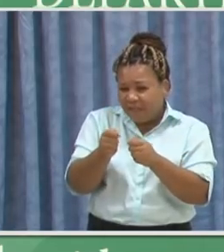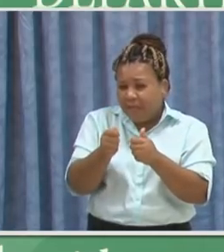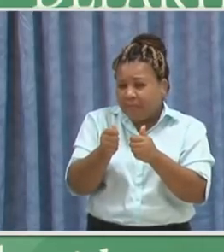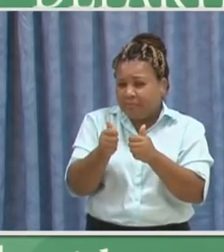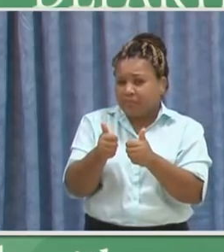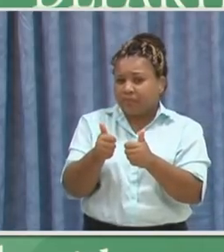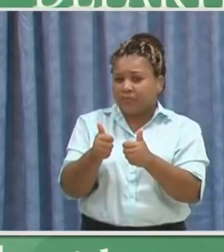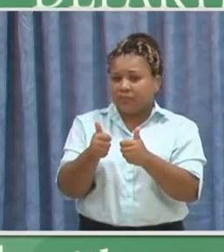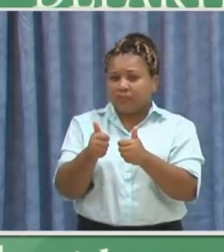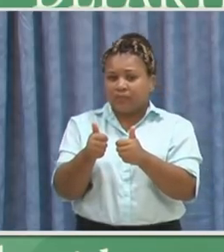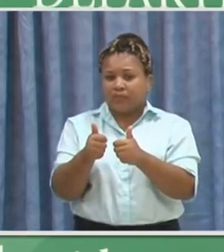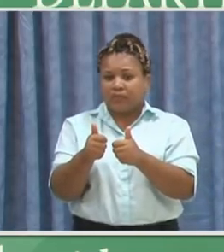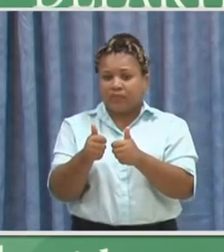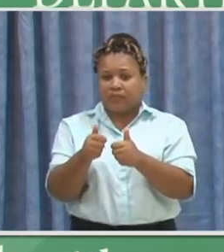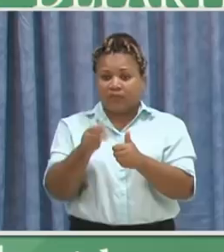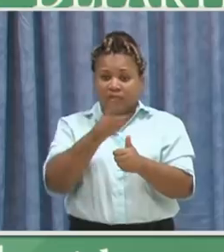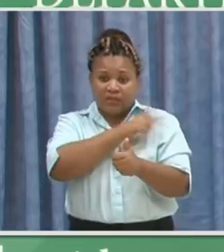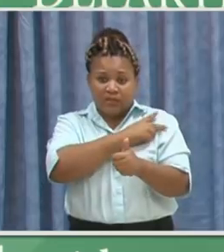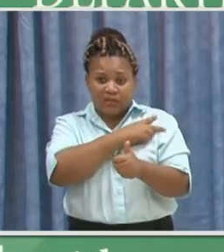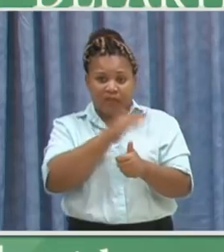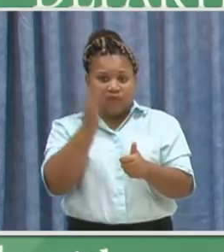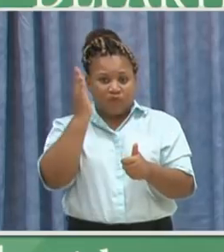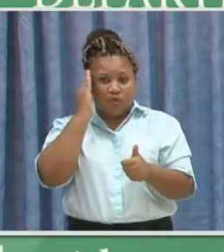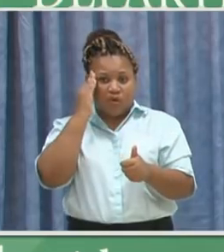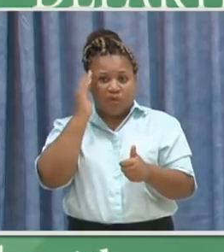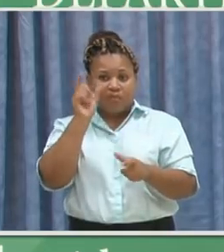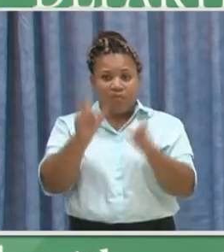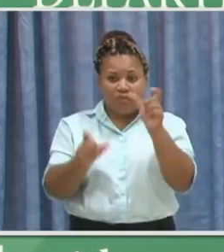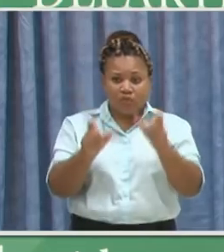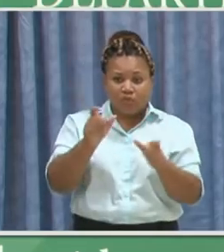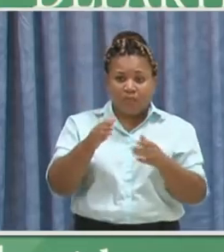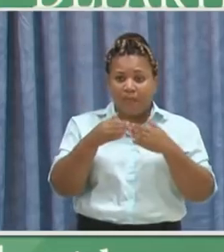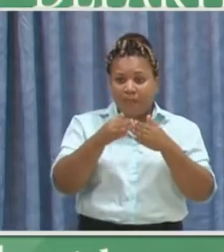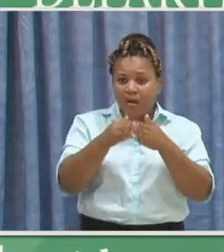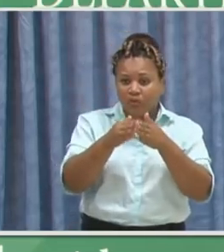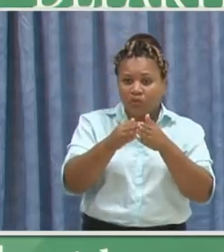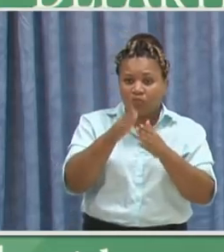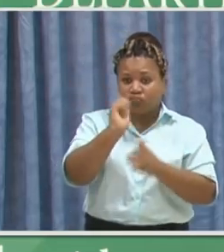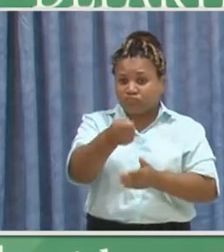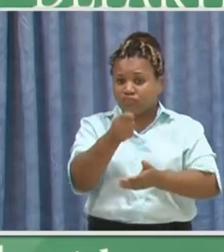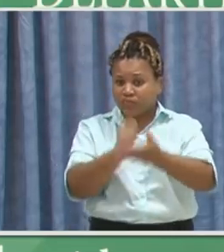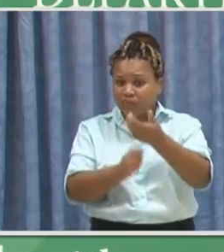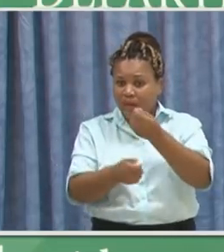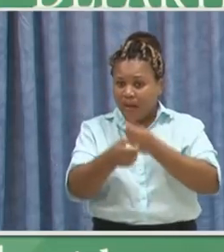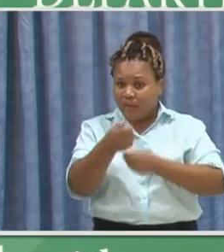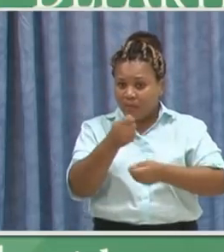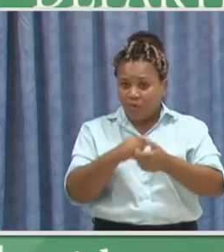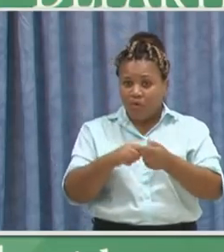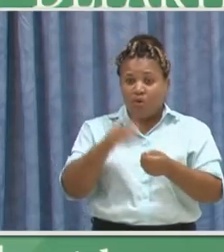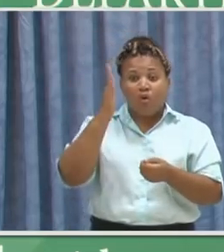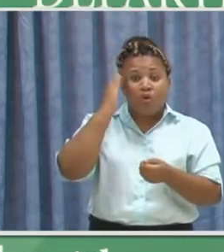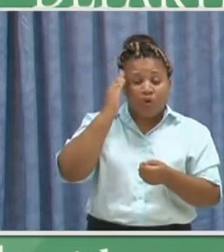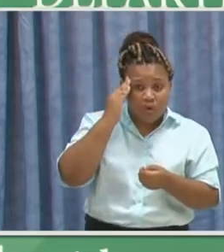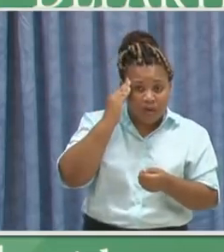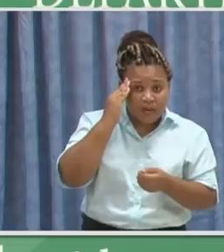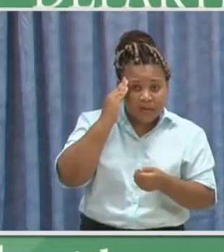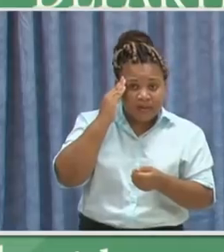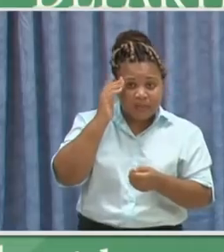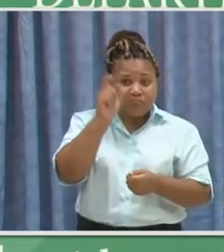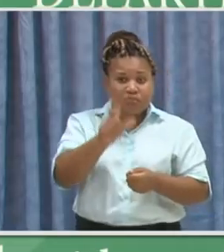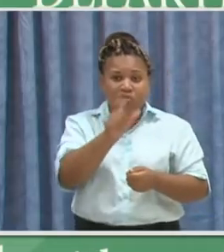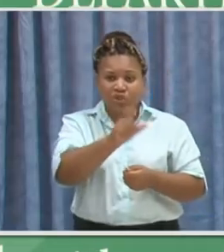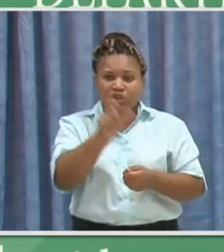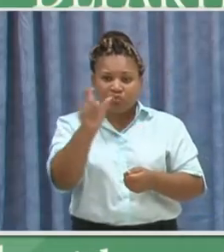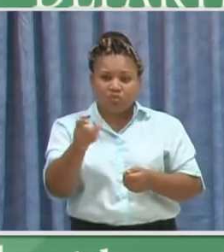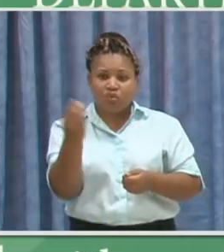monité. Alors, je demande qu'il nous retracte sa statement, et mon formellement retracte qui